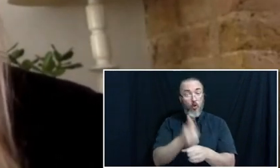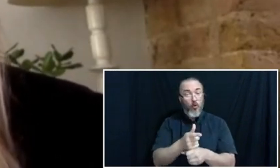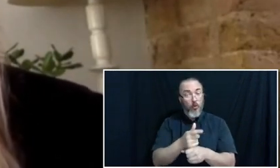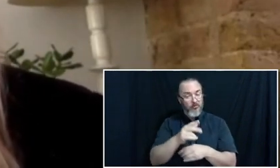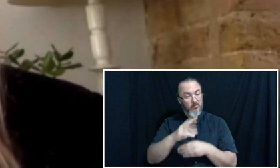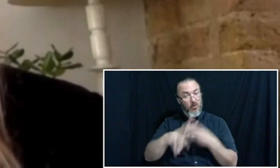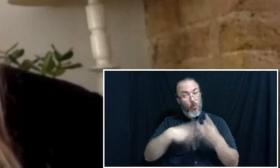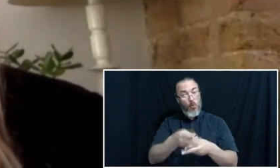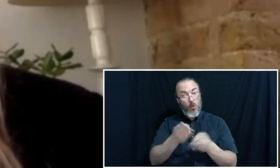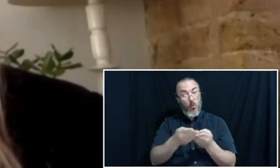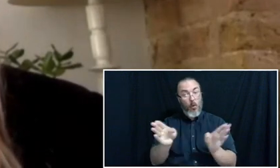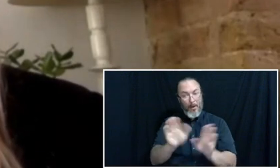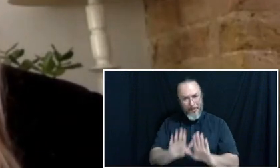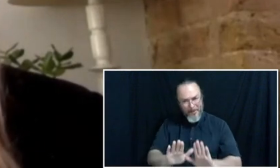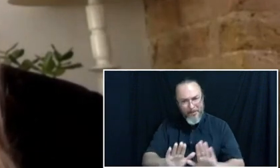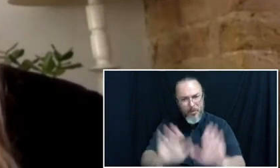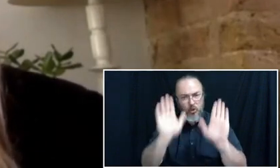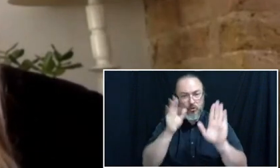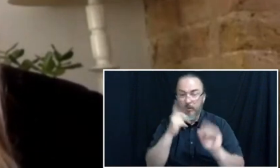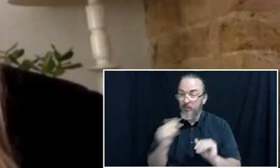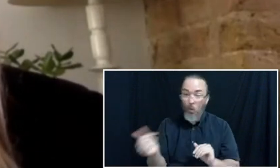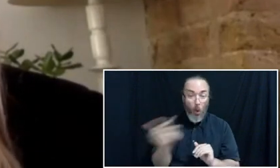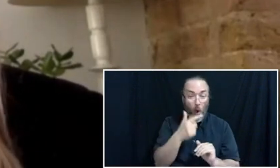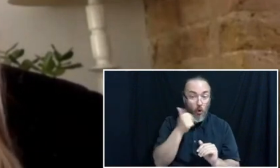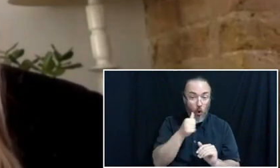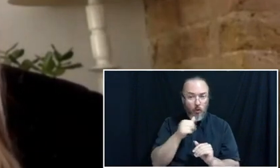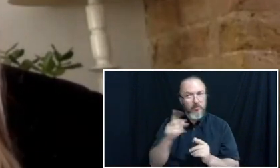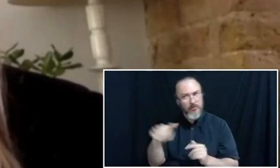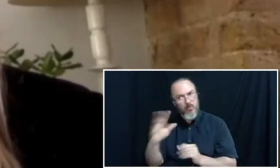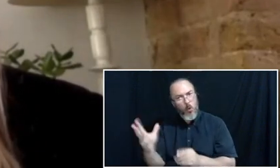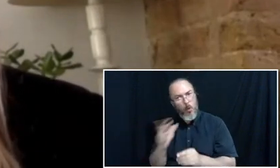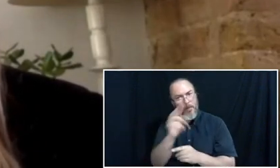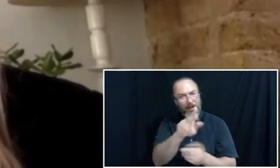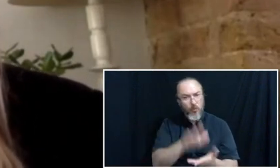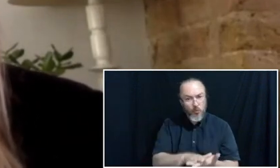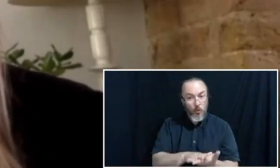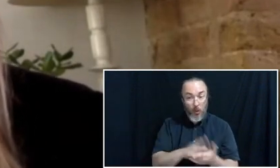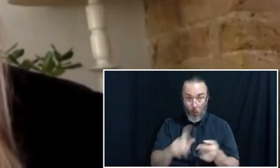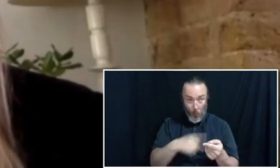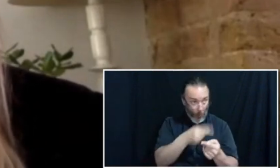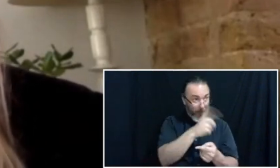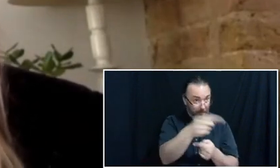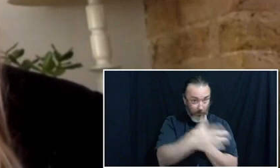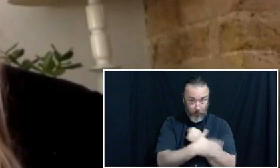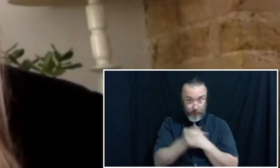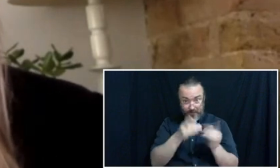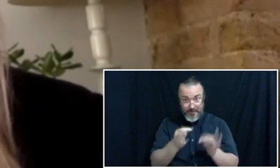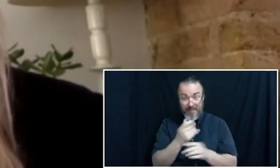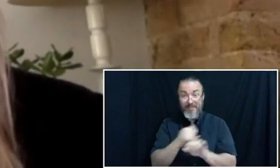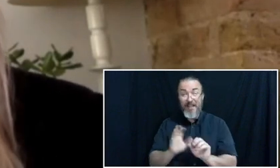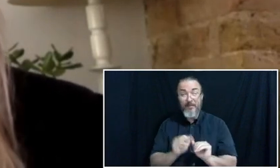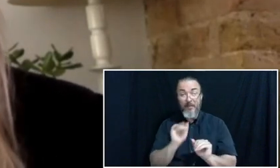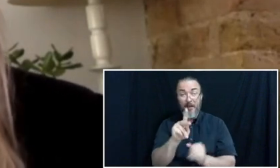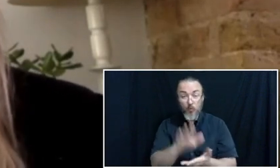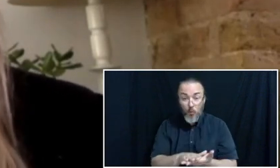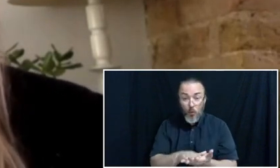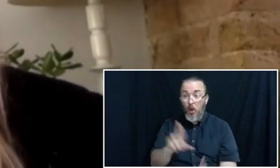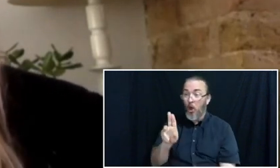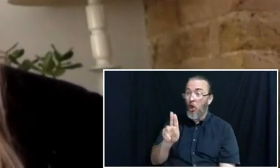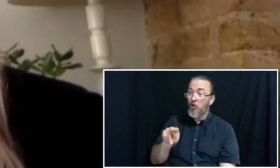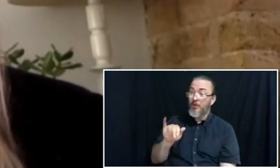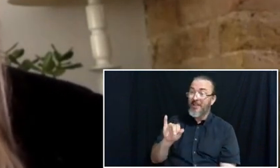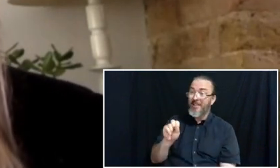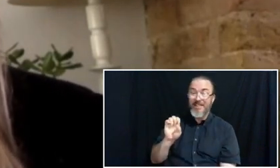faire pour que toutes les filles, même les plus marginalisées, puissent retourner à l'école lorsque les pays jugeront que c'est sûr de le